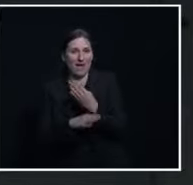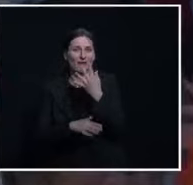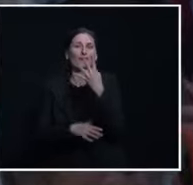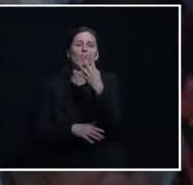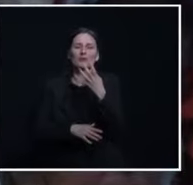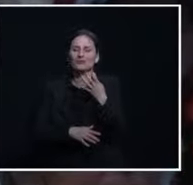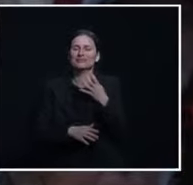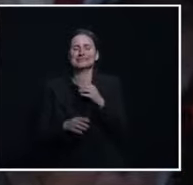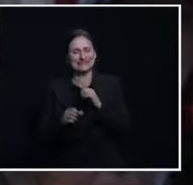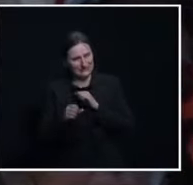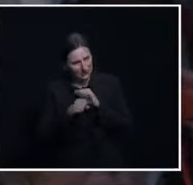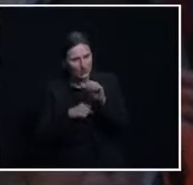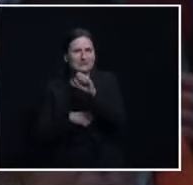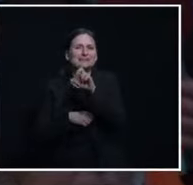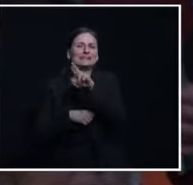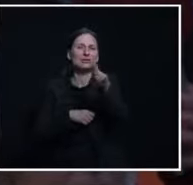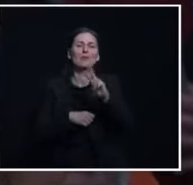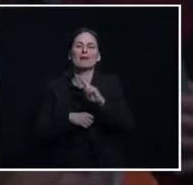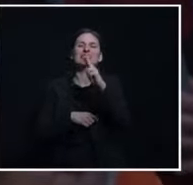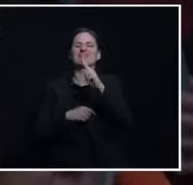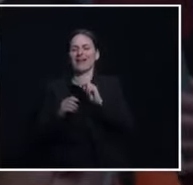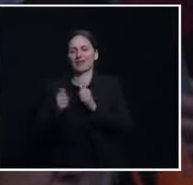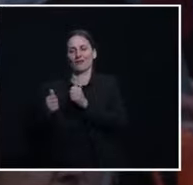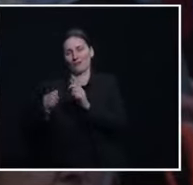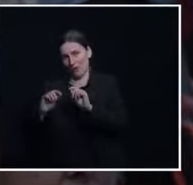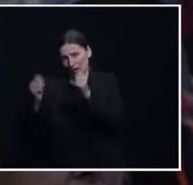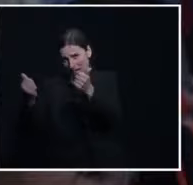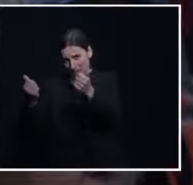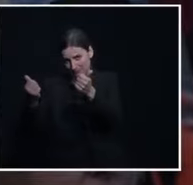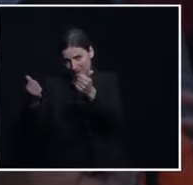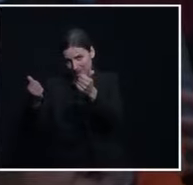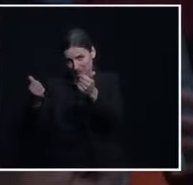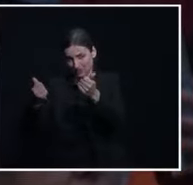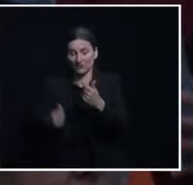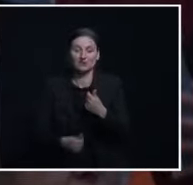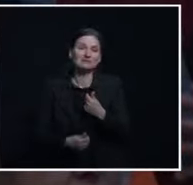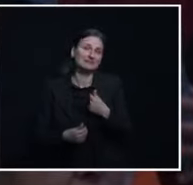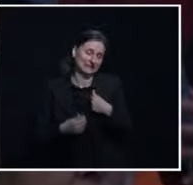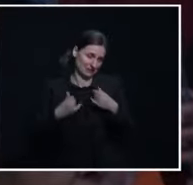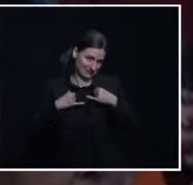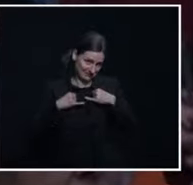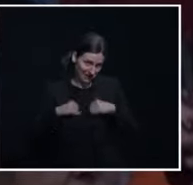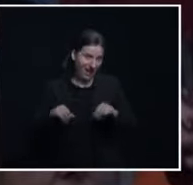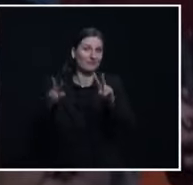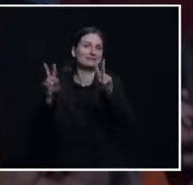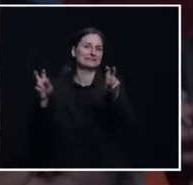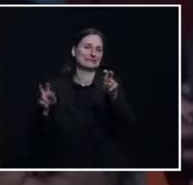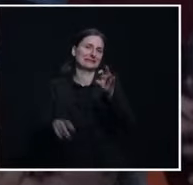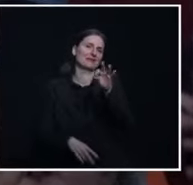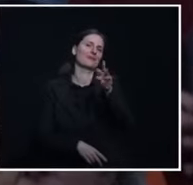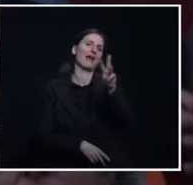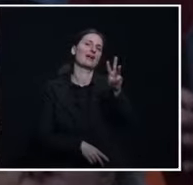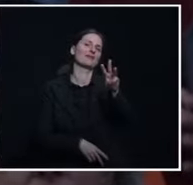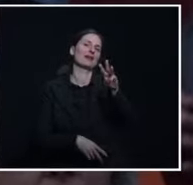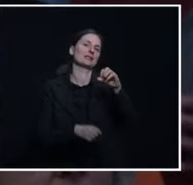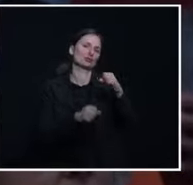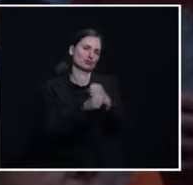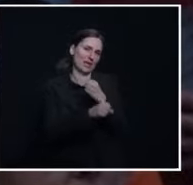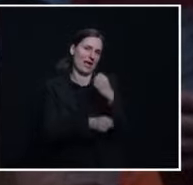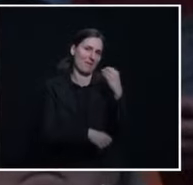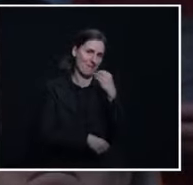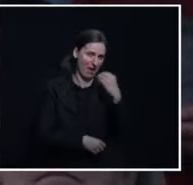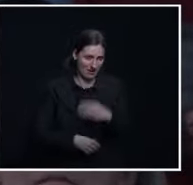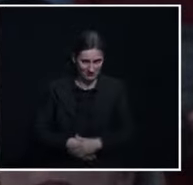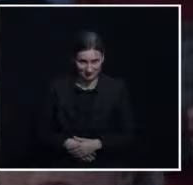1945 als zweite Verfolgung. Und ich darf ihn, meine sehr geehrten Damen und Herren, zitieren.